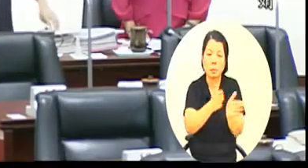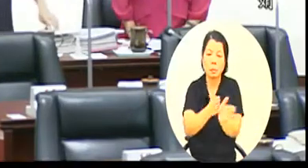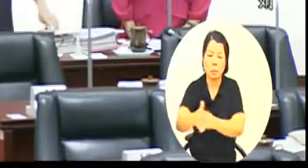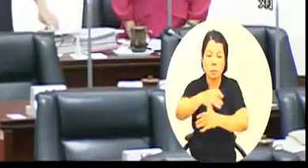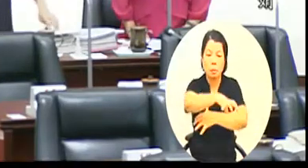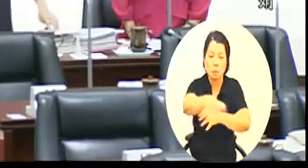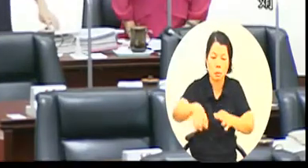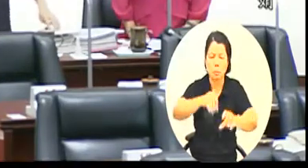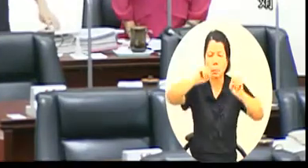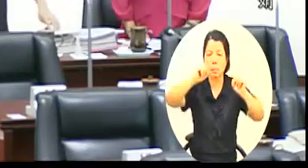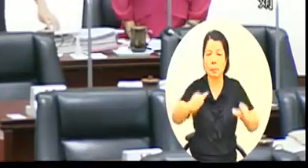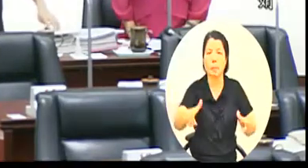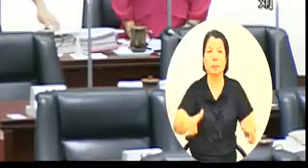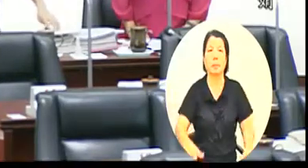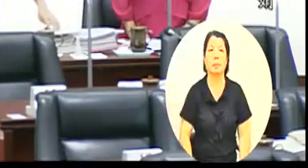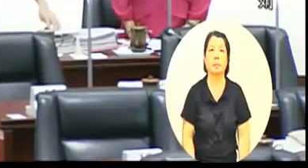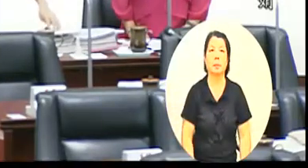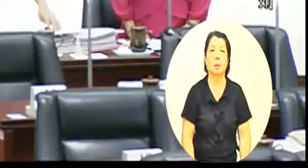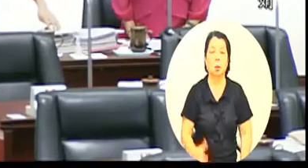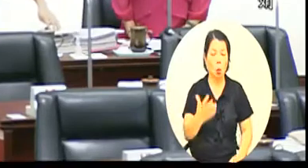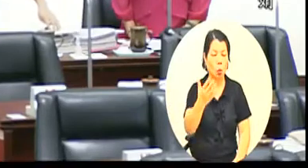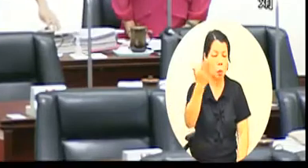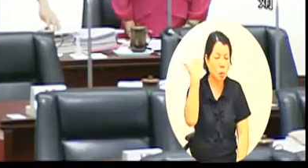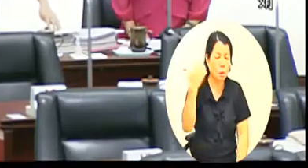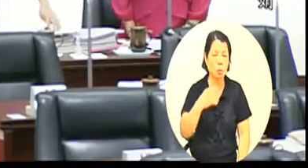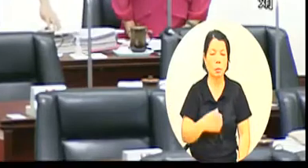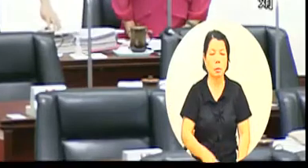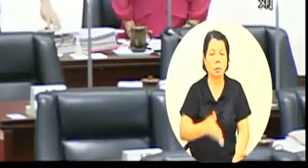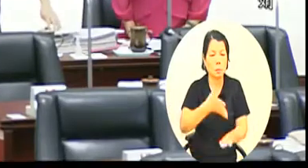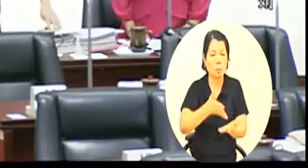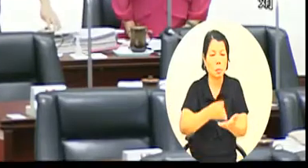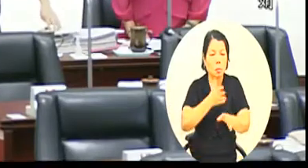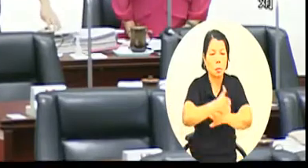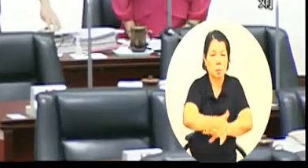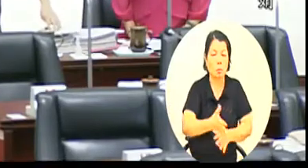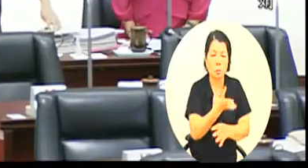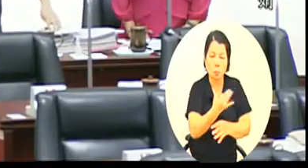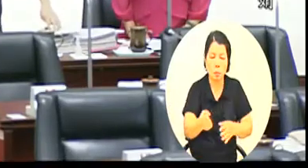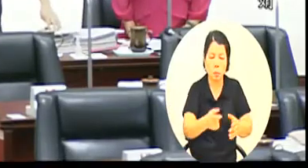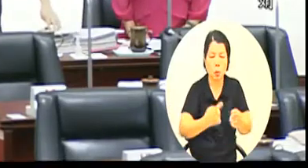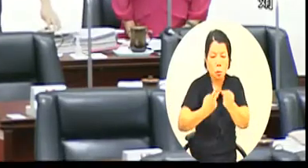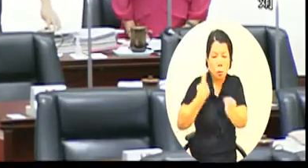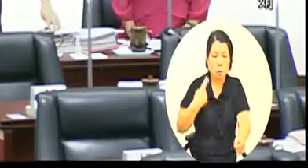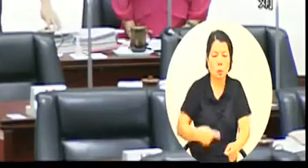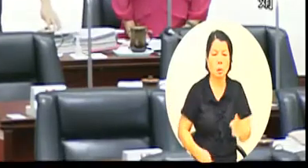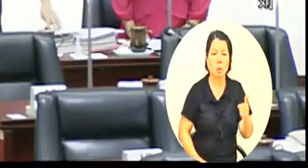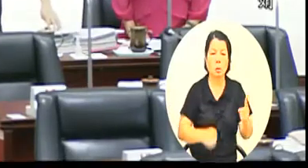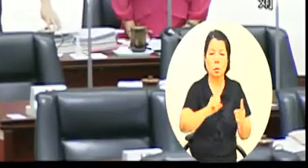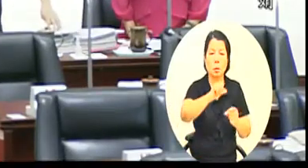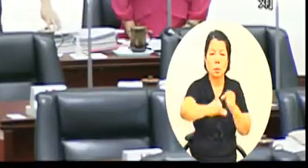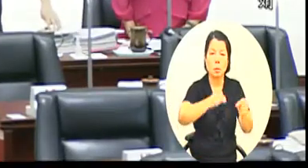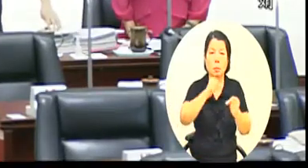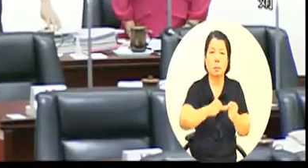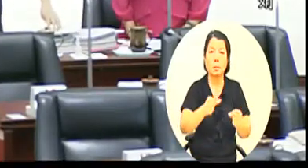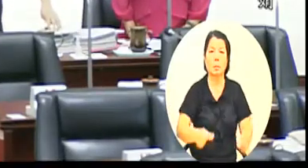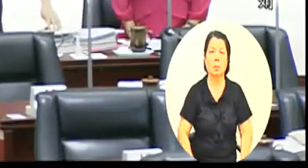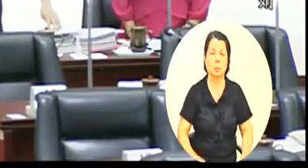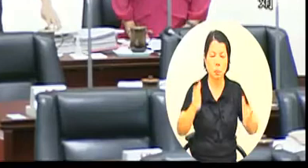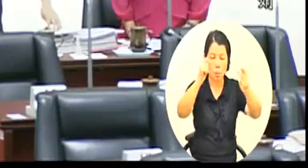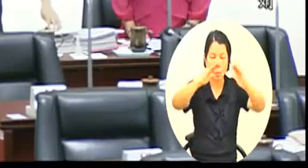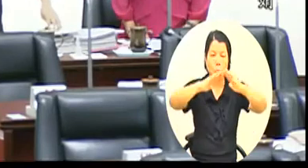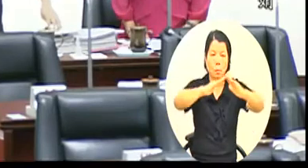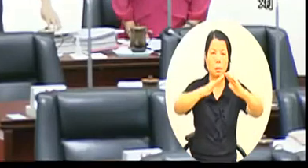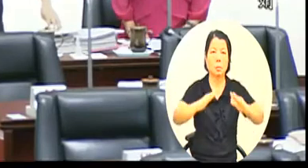样。我上一回在这边就提出一个数字，以我们去年105年高雄